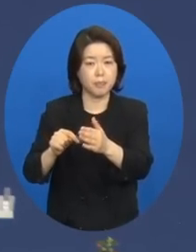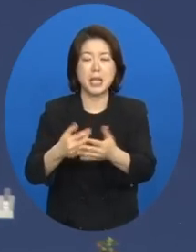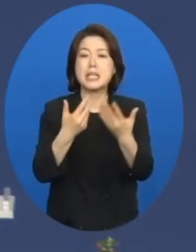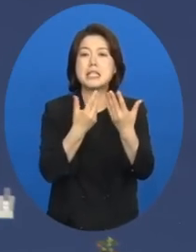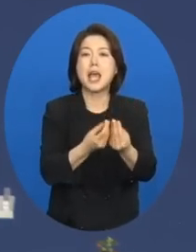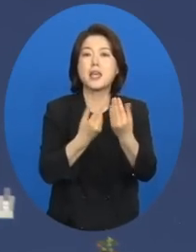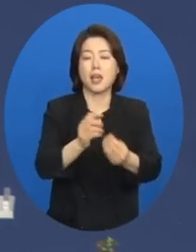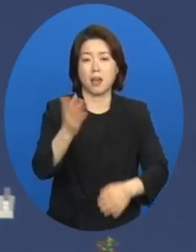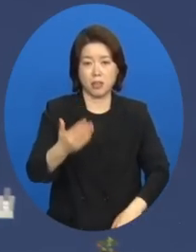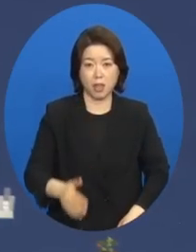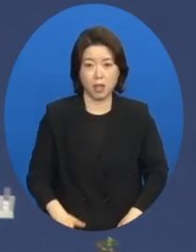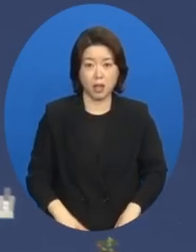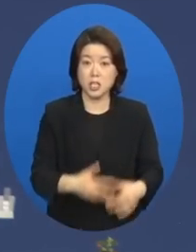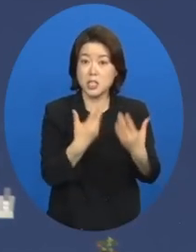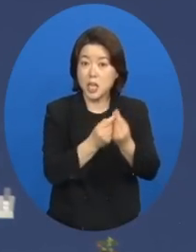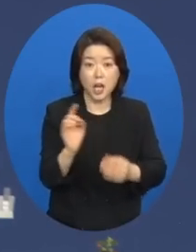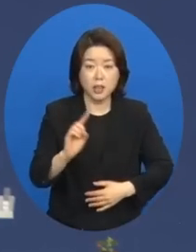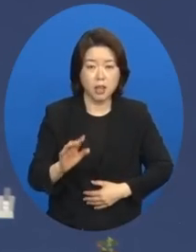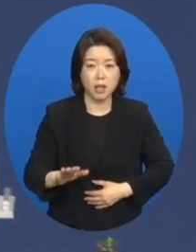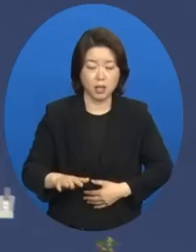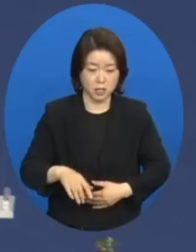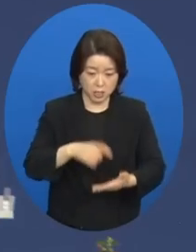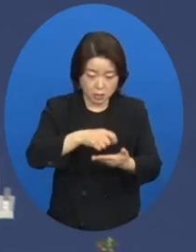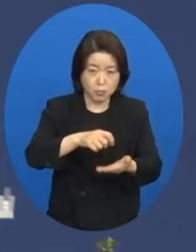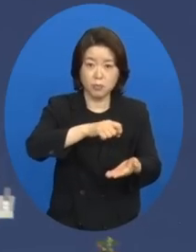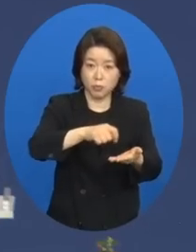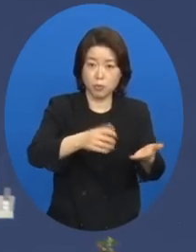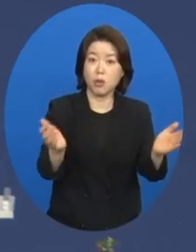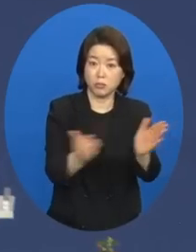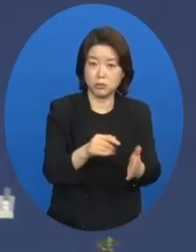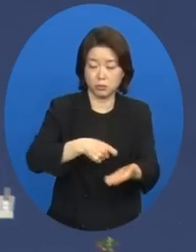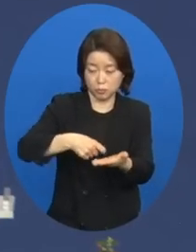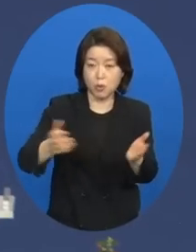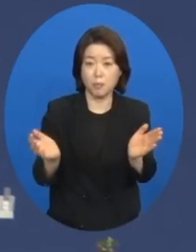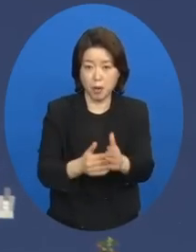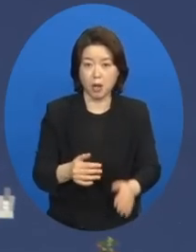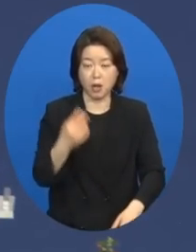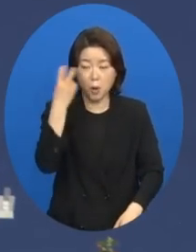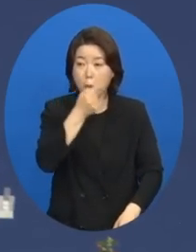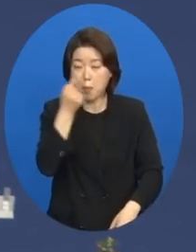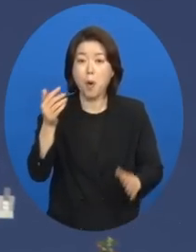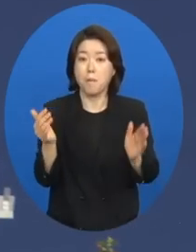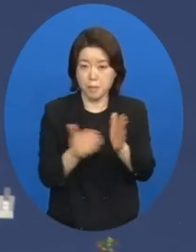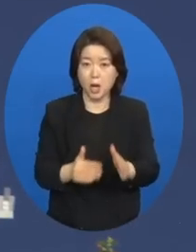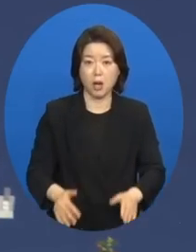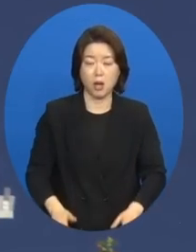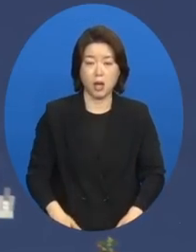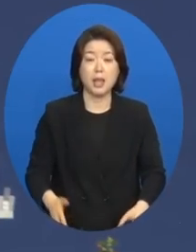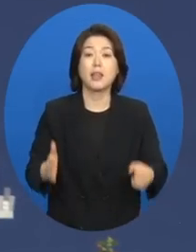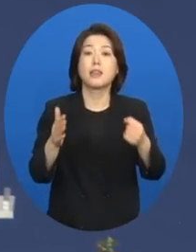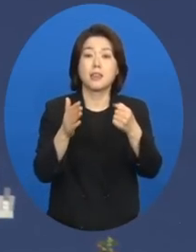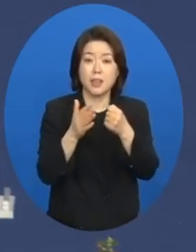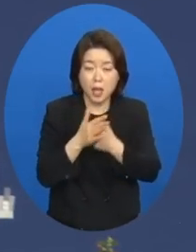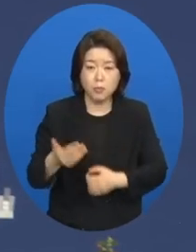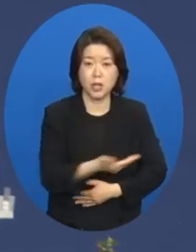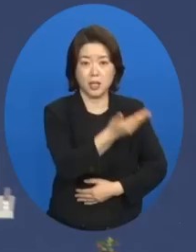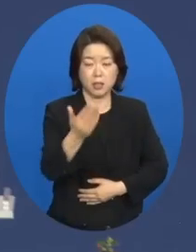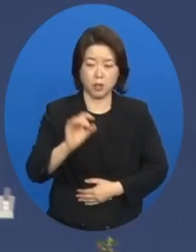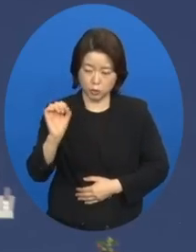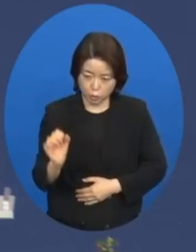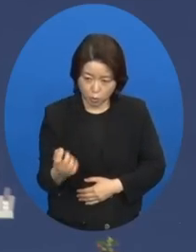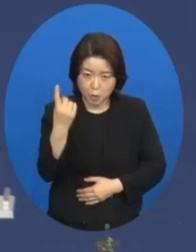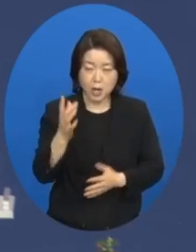되나니 예가 되나니 이미 결제 났다 이 말이에요. 이미 보장됐다 이 말이에요. 그런즉 너희가 그로